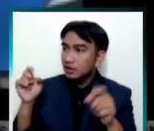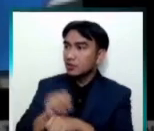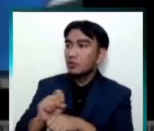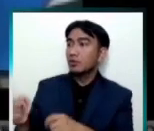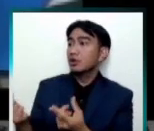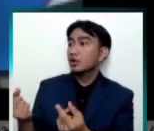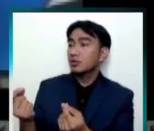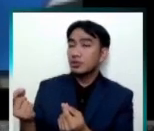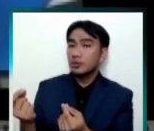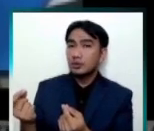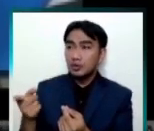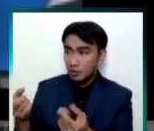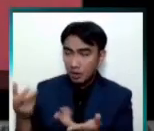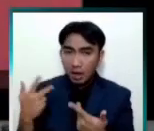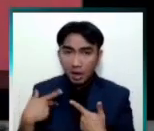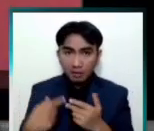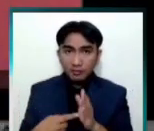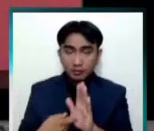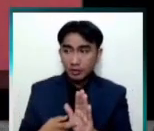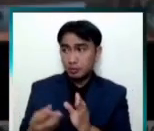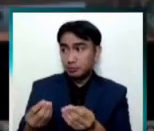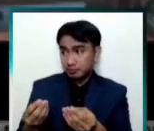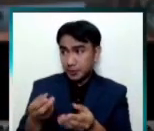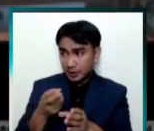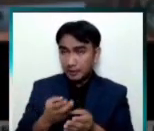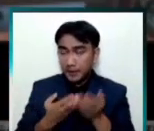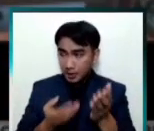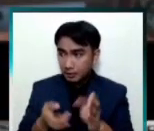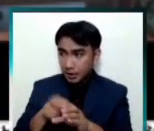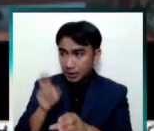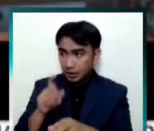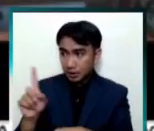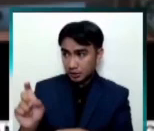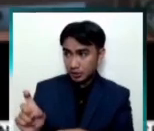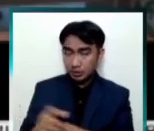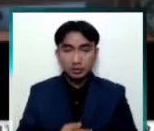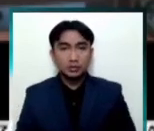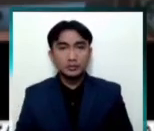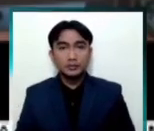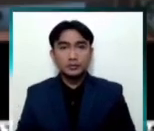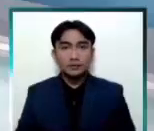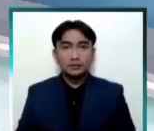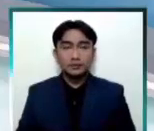Magbibigay ka ng courtesy resignation. We will do our part po. Victoria Tulad, GMA News.